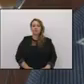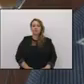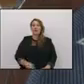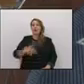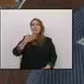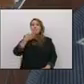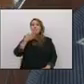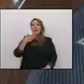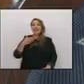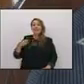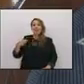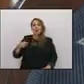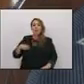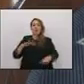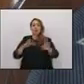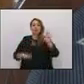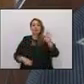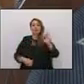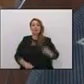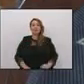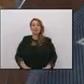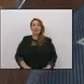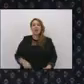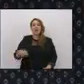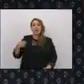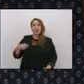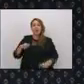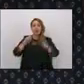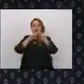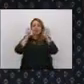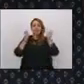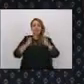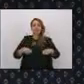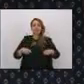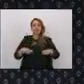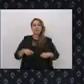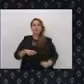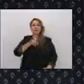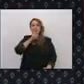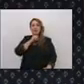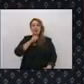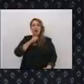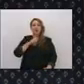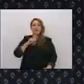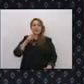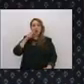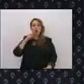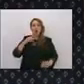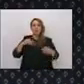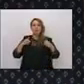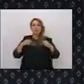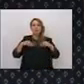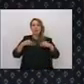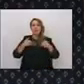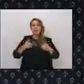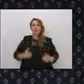شكرا سيدي الرئيس. سيدي الرئيس المحترم، السيدة والسادة أعضاء الحكومة،